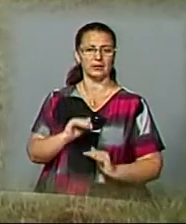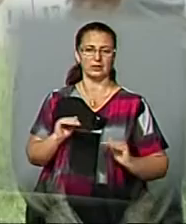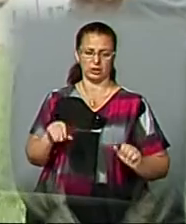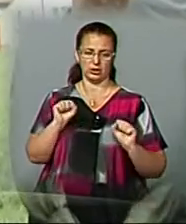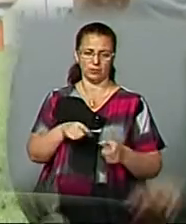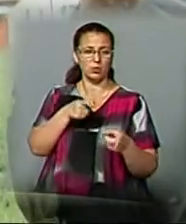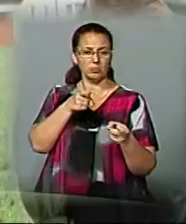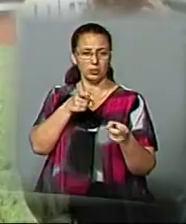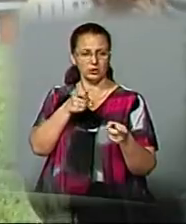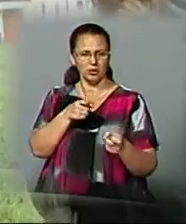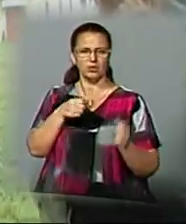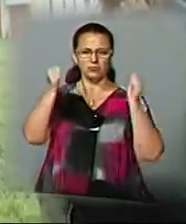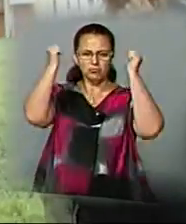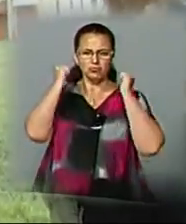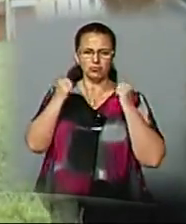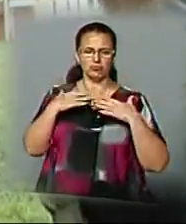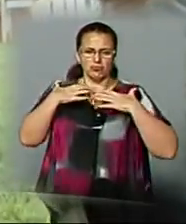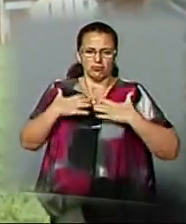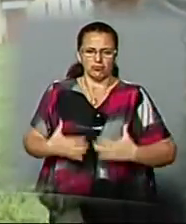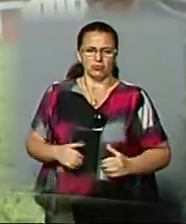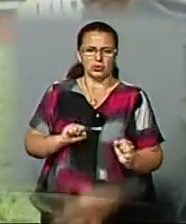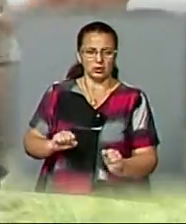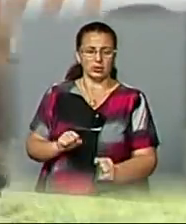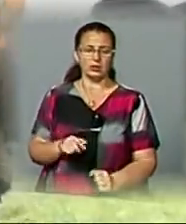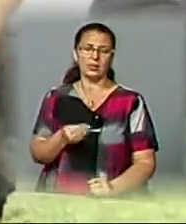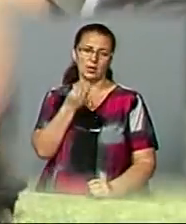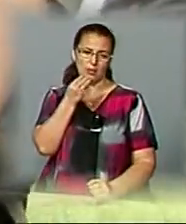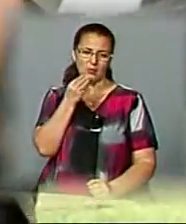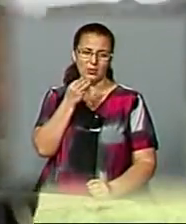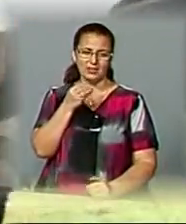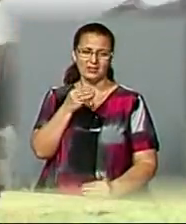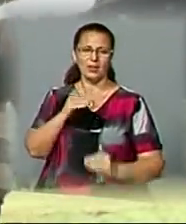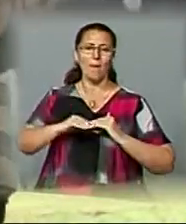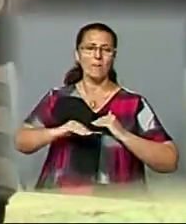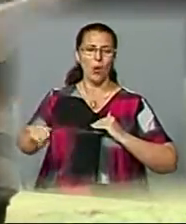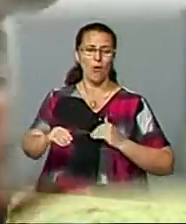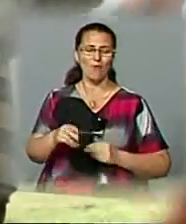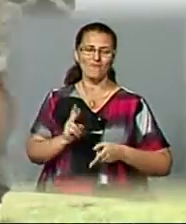пневматичної гвинтівки, поміряти бронежилет та спробувати польову кухню.